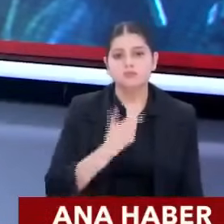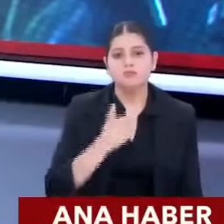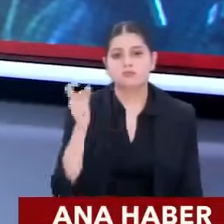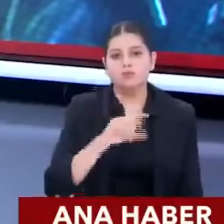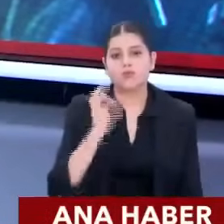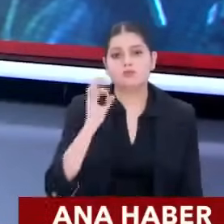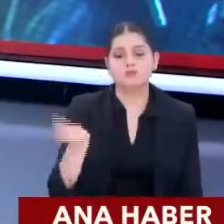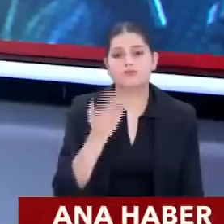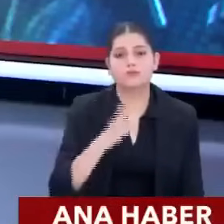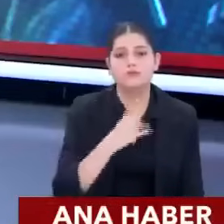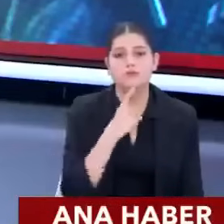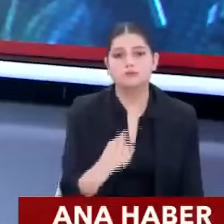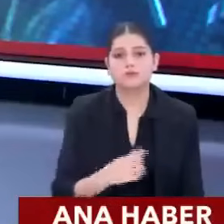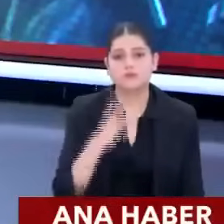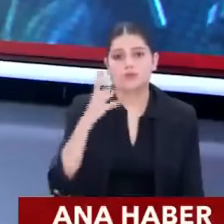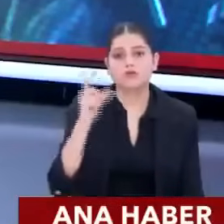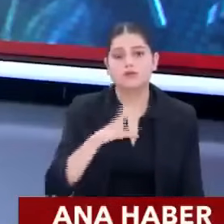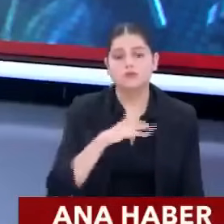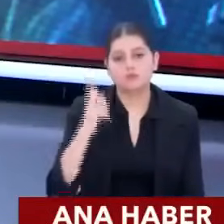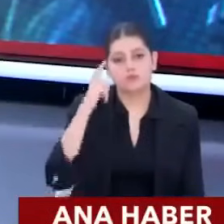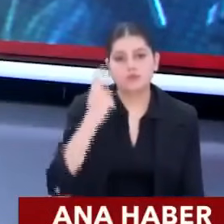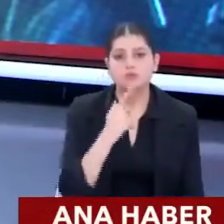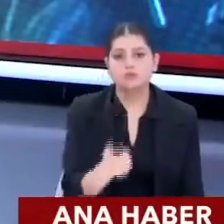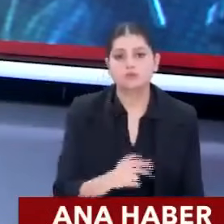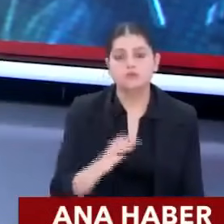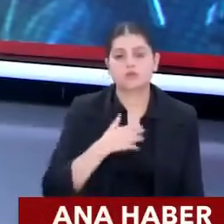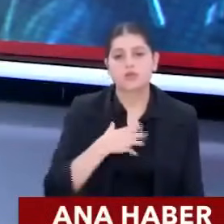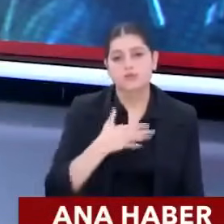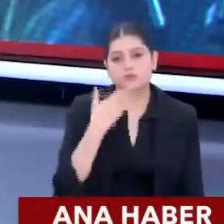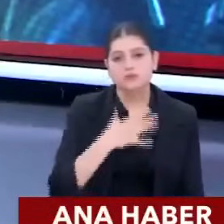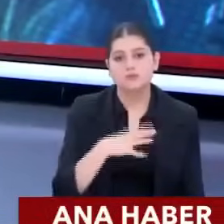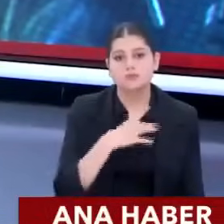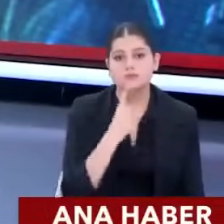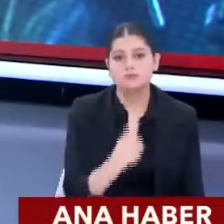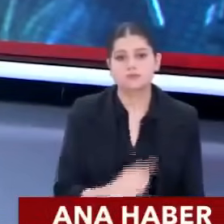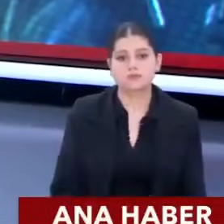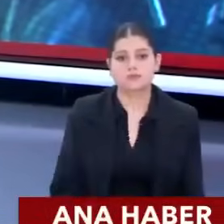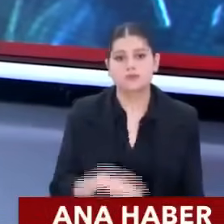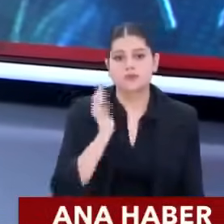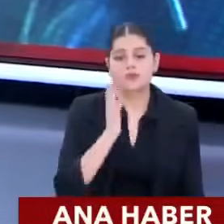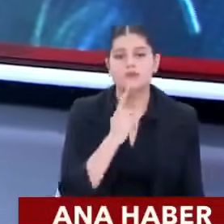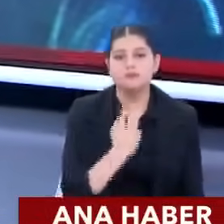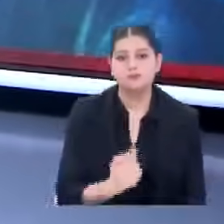ayındayız ocağa Daha çok var yani 5 ay var diye düşünüyorum ben Sadece fikrimi Yani devam ediyoruz